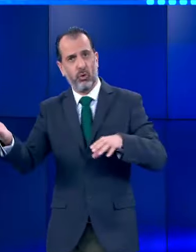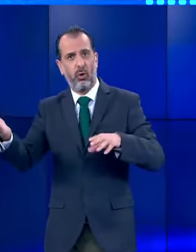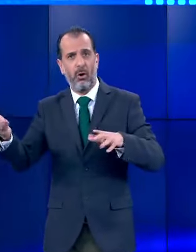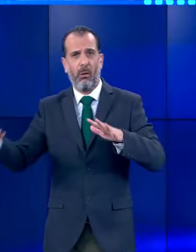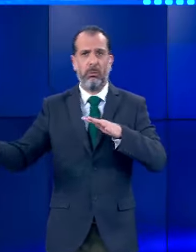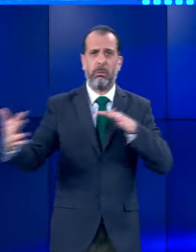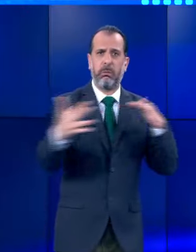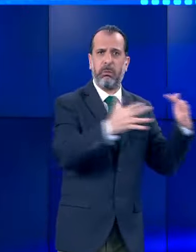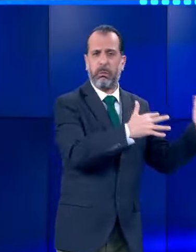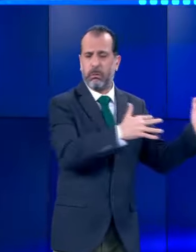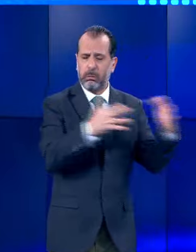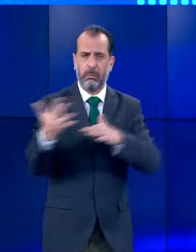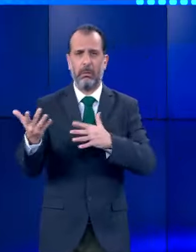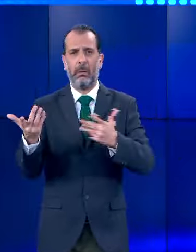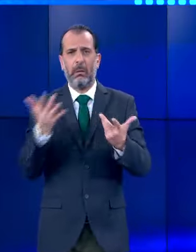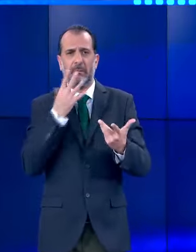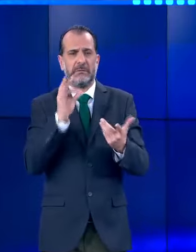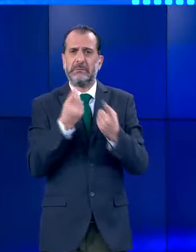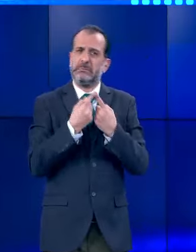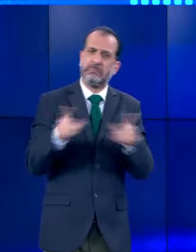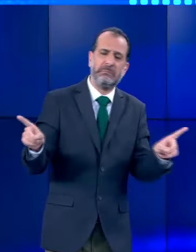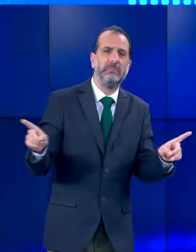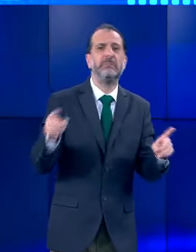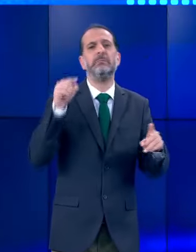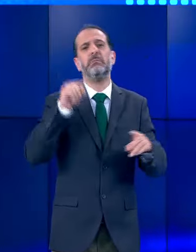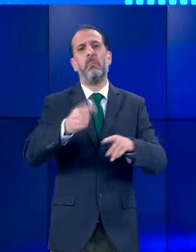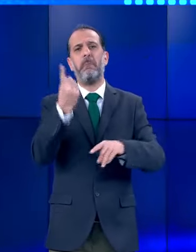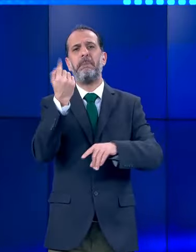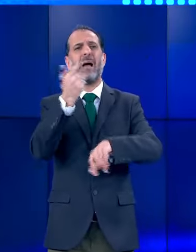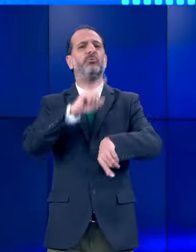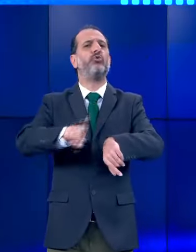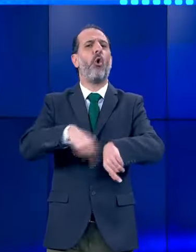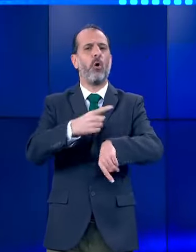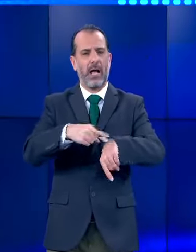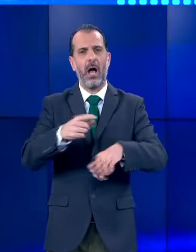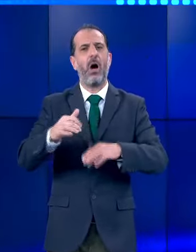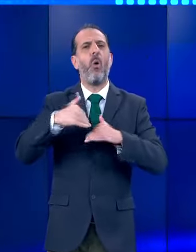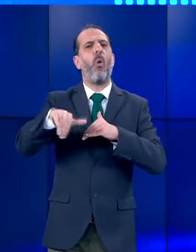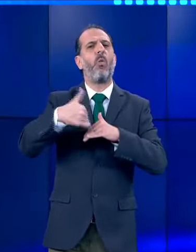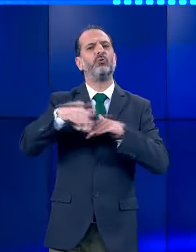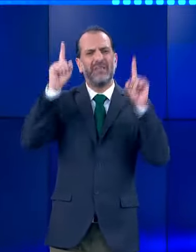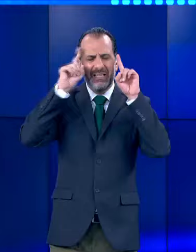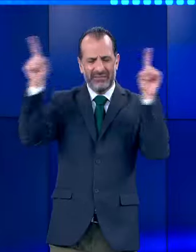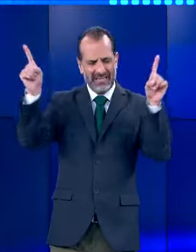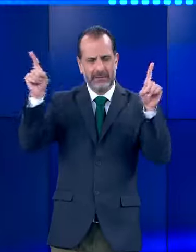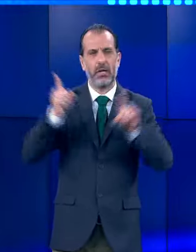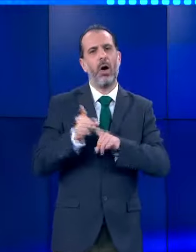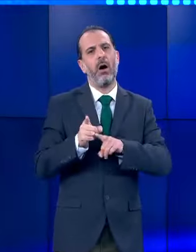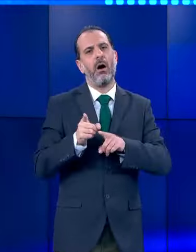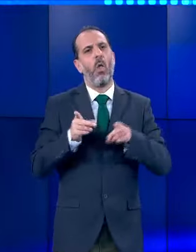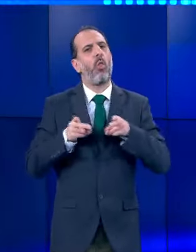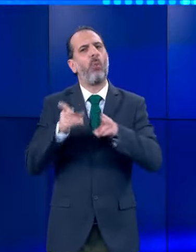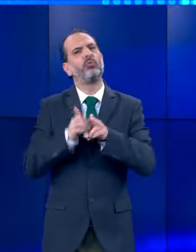Κρίσης και Πολιτικής Προστασίας. Επί μια μισή ώρα το ηλιοφόρος Κηφισίας, το ρεύμα